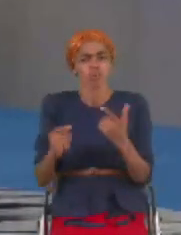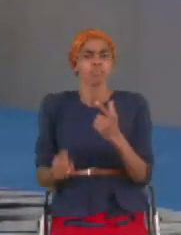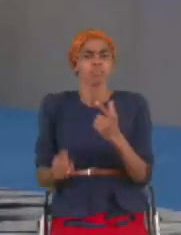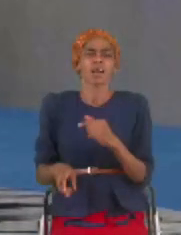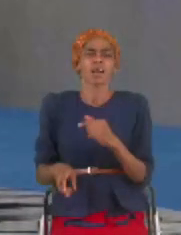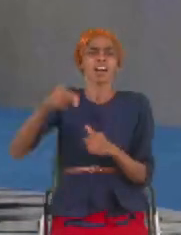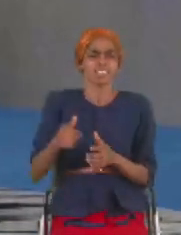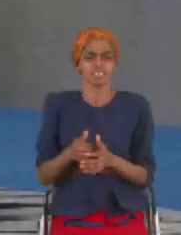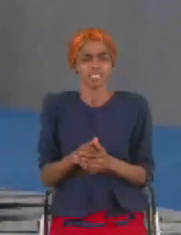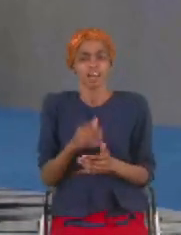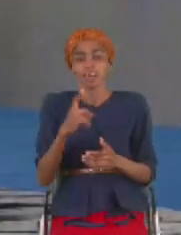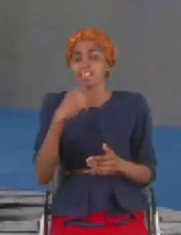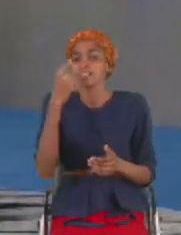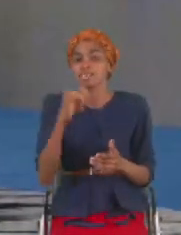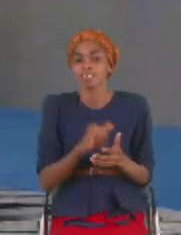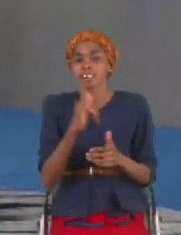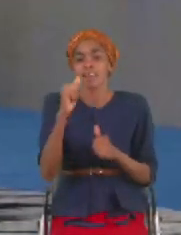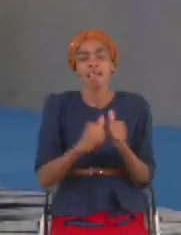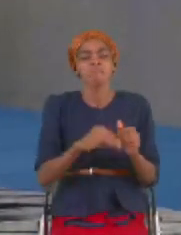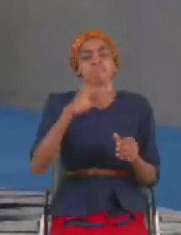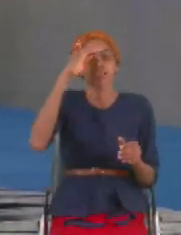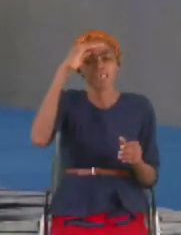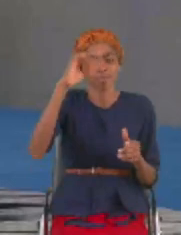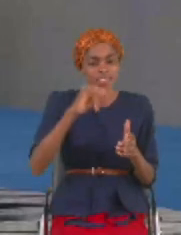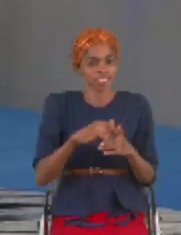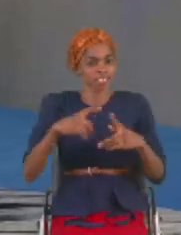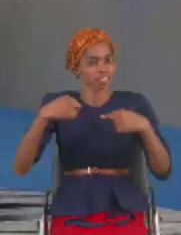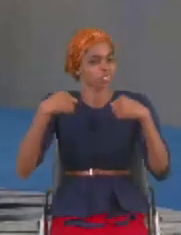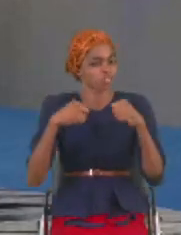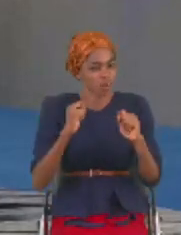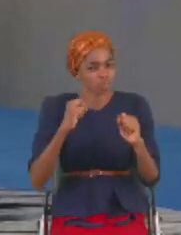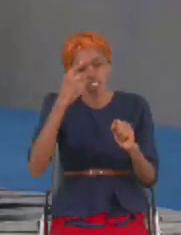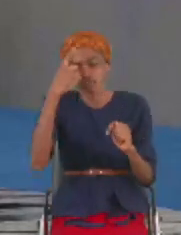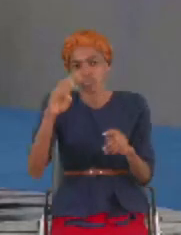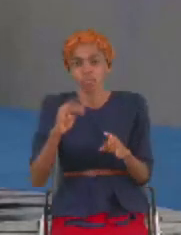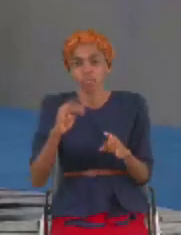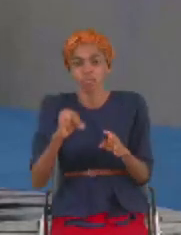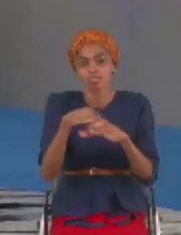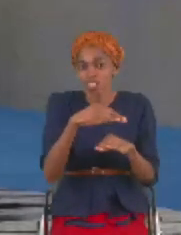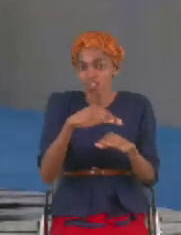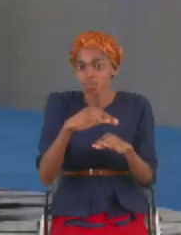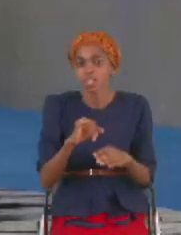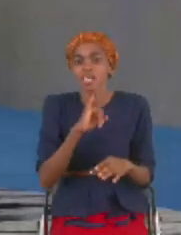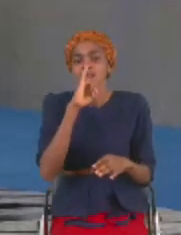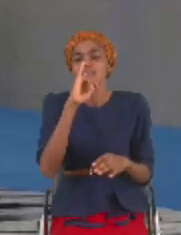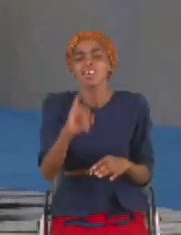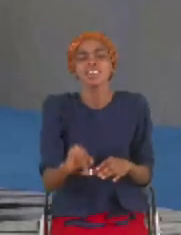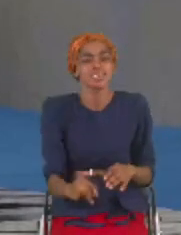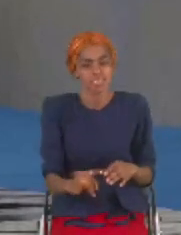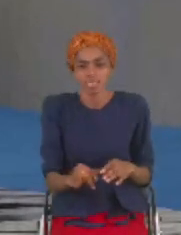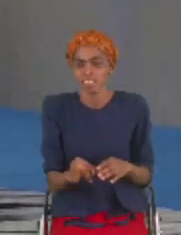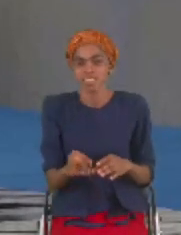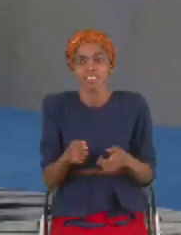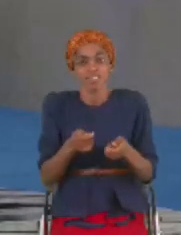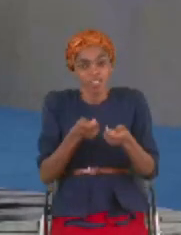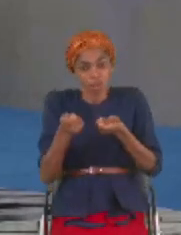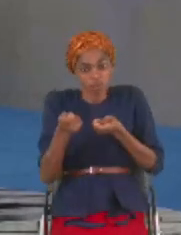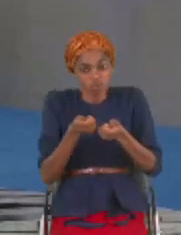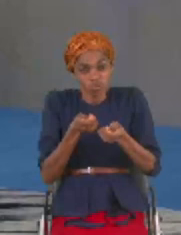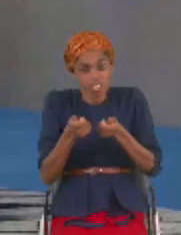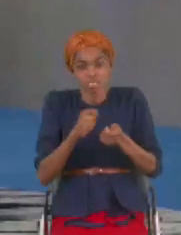plus haut à aider tous ceux qui combattent 1 s'impose toute espèce d'abstinence